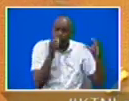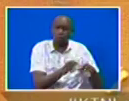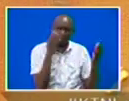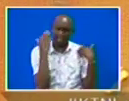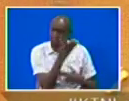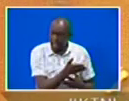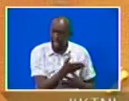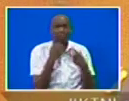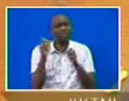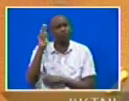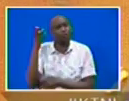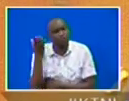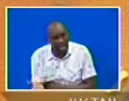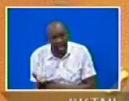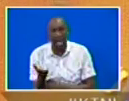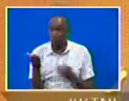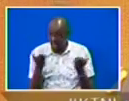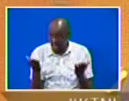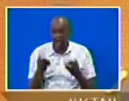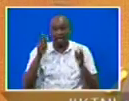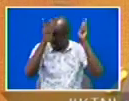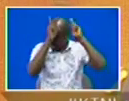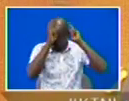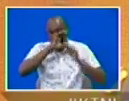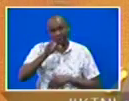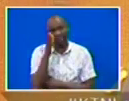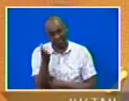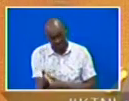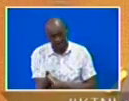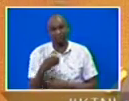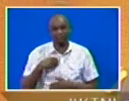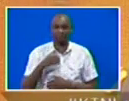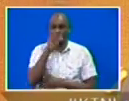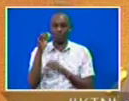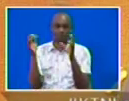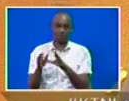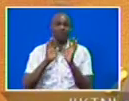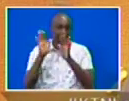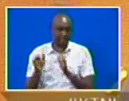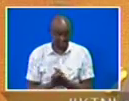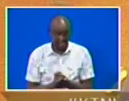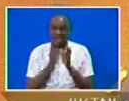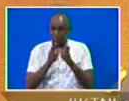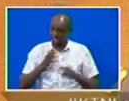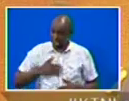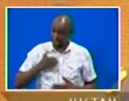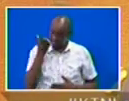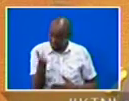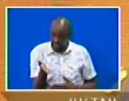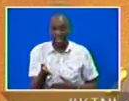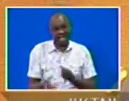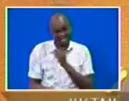Rais Uhuru Kenyatta alikuwa katika kaunti ya Kakamega kwa kampeni za chama cha Jubilee. Mwanahabari wetu Jeff Kirui alikuwa huko na